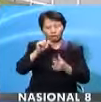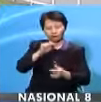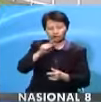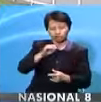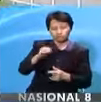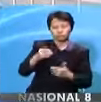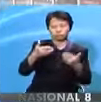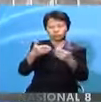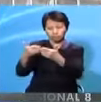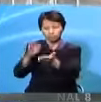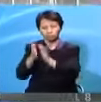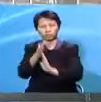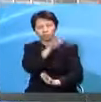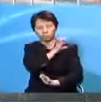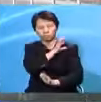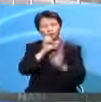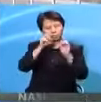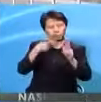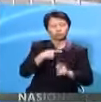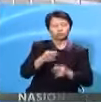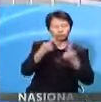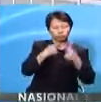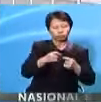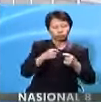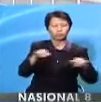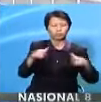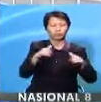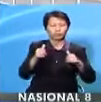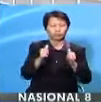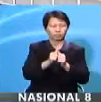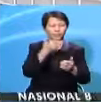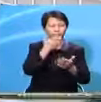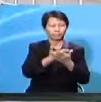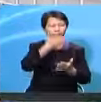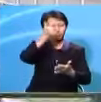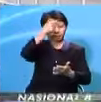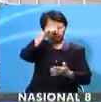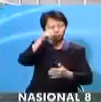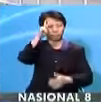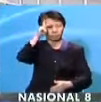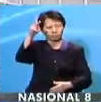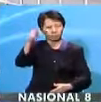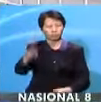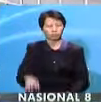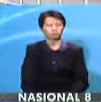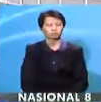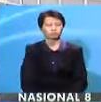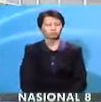jadi coach Kelantan pun, kita akan cuba bagi persembahan terbaik untuk negeri Kelantan.